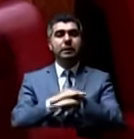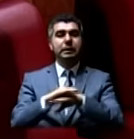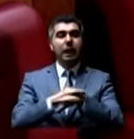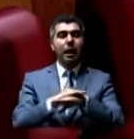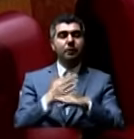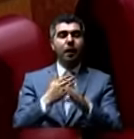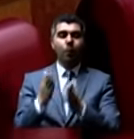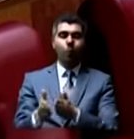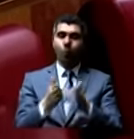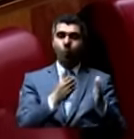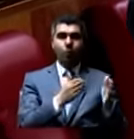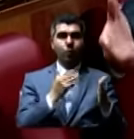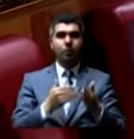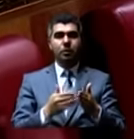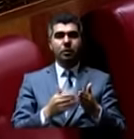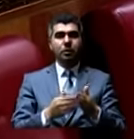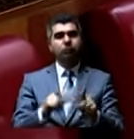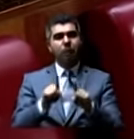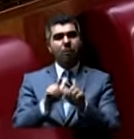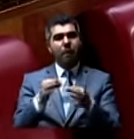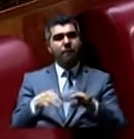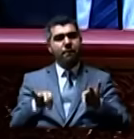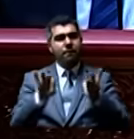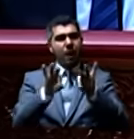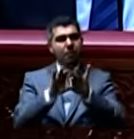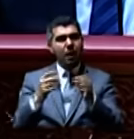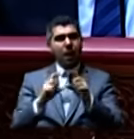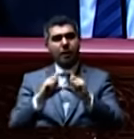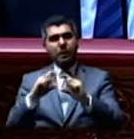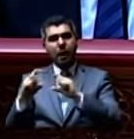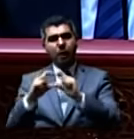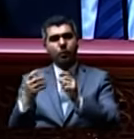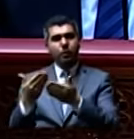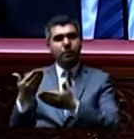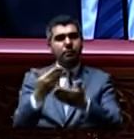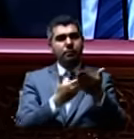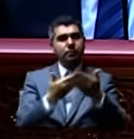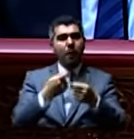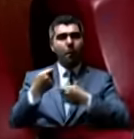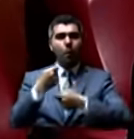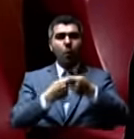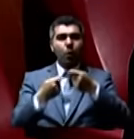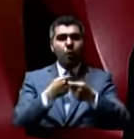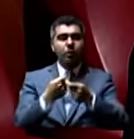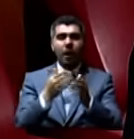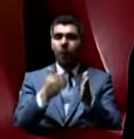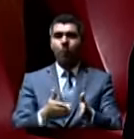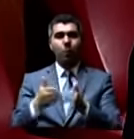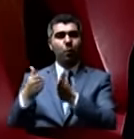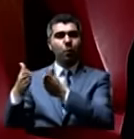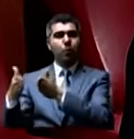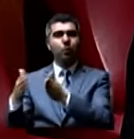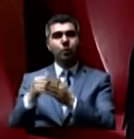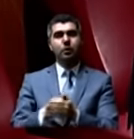والتبادل يعني التبادل العائلي والتواصل العائلي والتبادل التجاري والاقتصادي، يعني نتمناو ان هذا